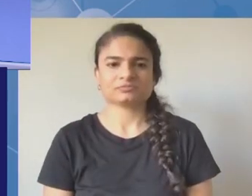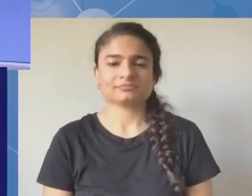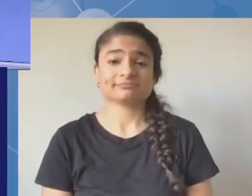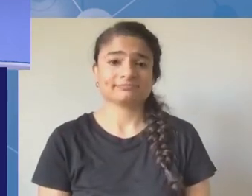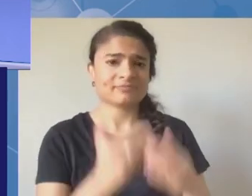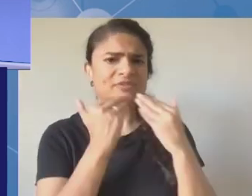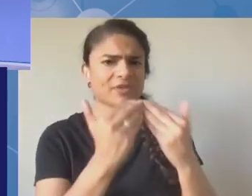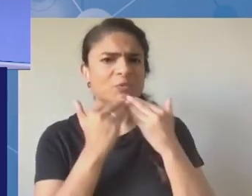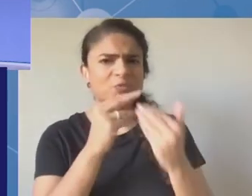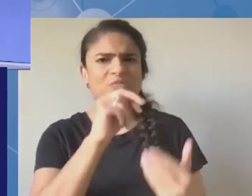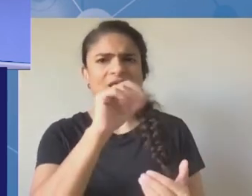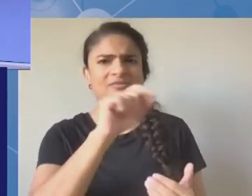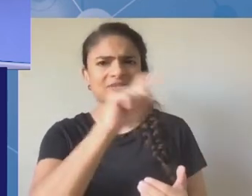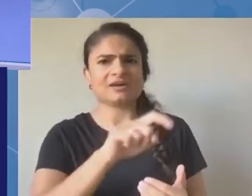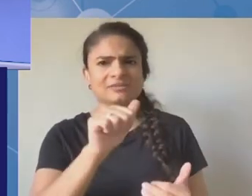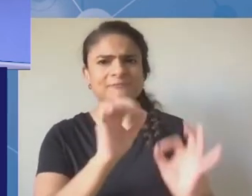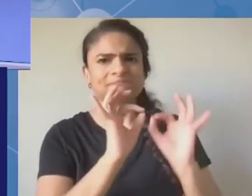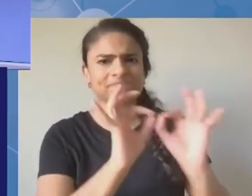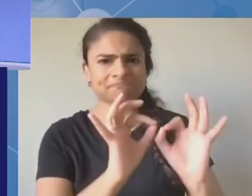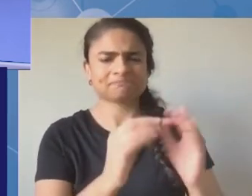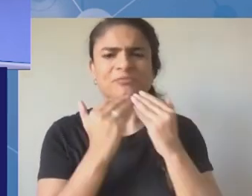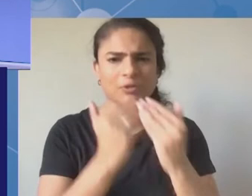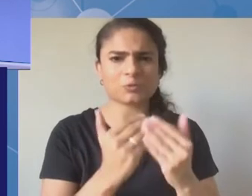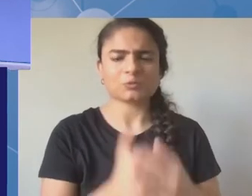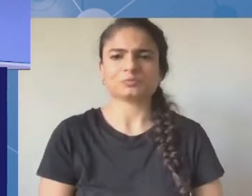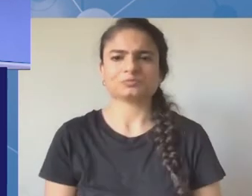أن تتطور في المستقبل.